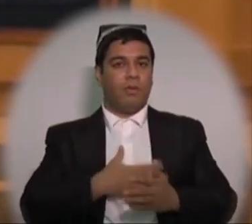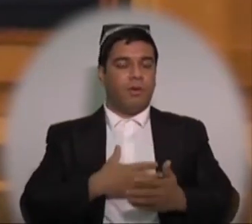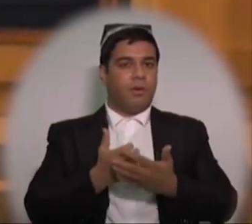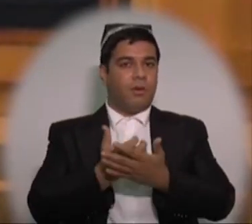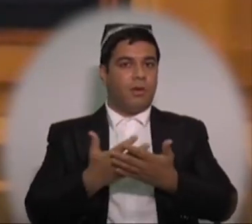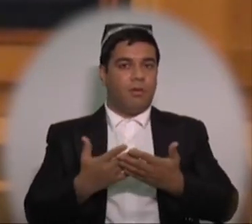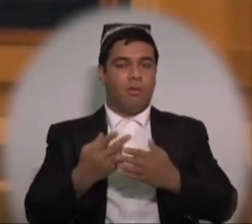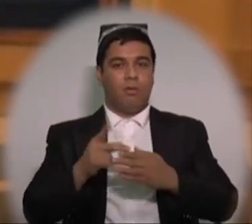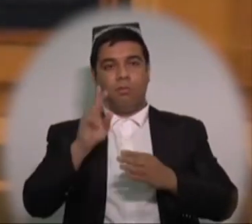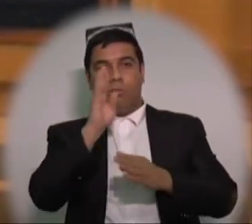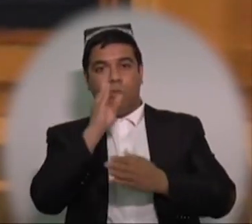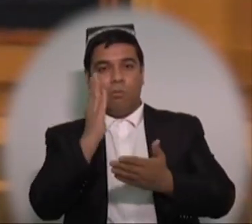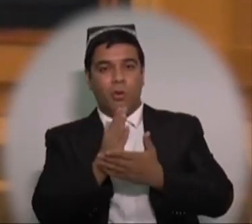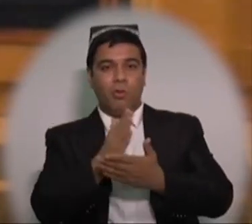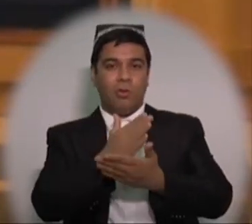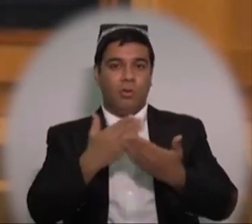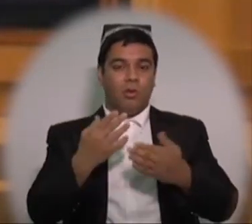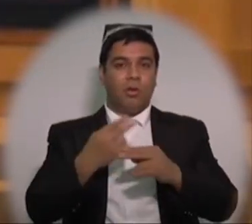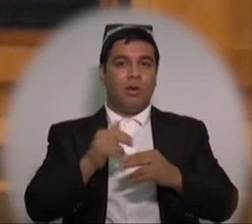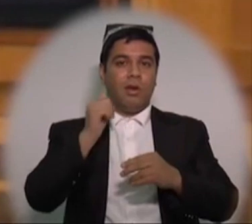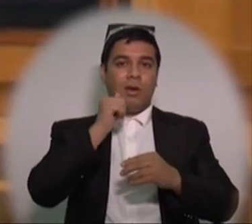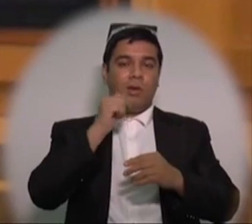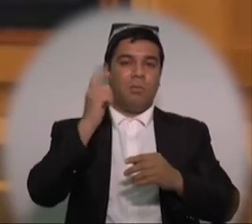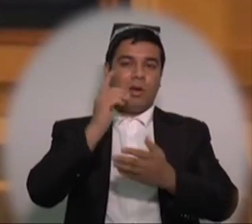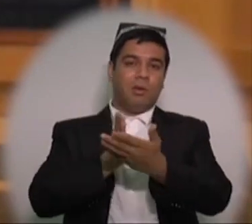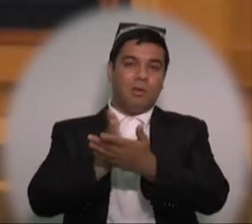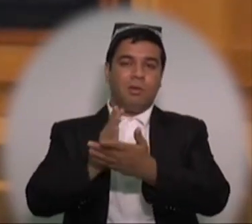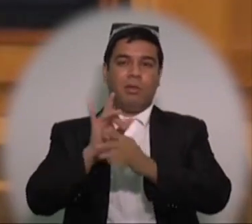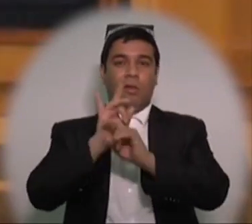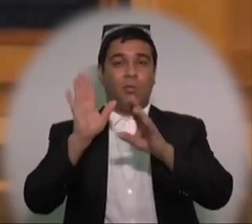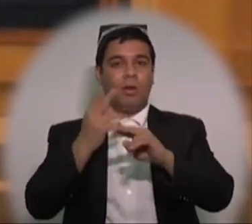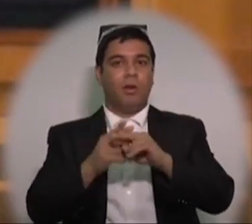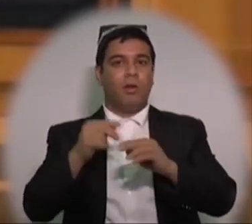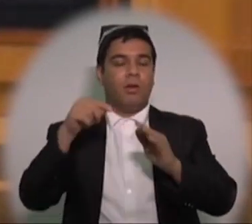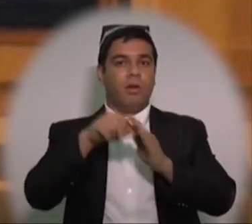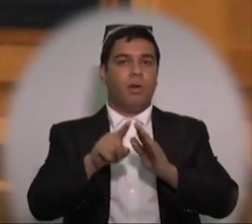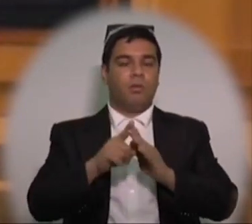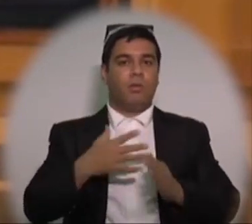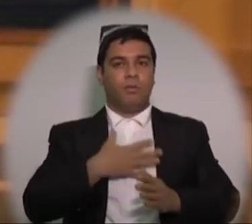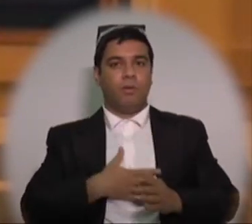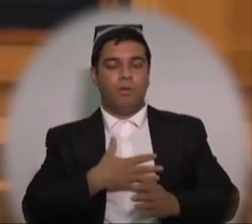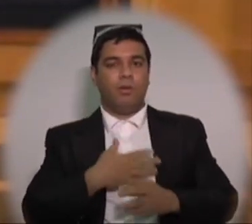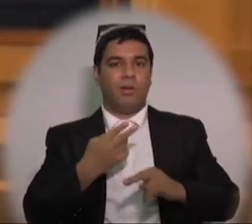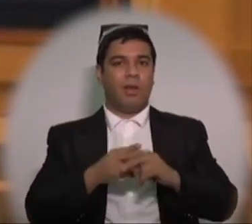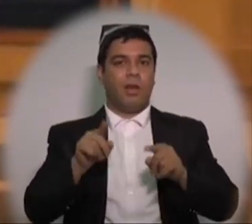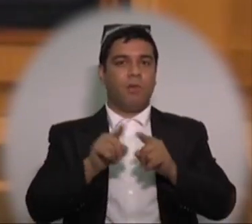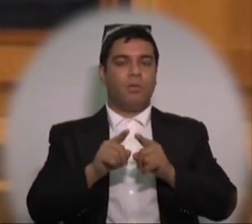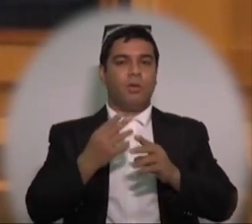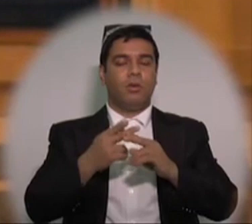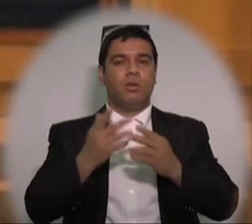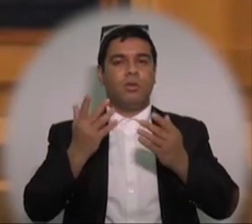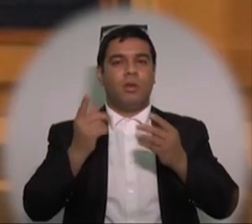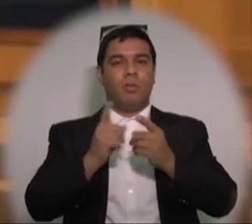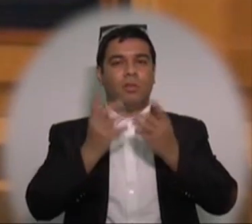chiqararmikan? Poylab turibdimikan? Ertaga mahallaga chiqib bir gapni aytarmikin degan hadik insonni demak